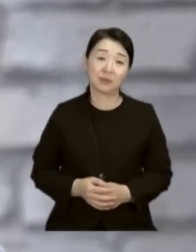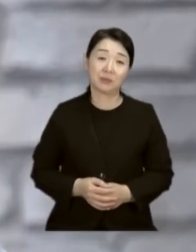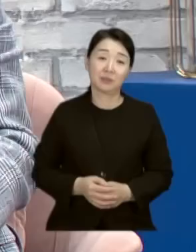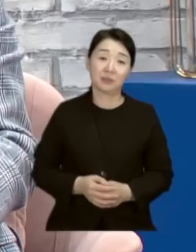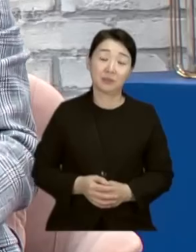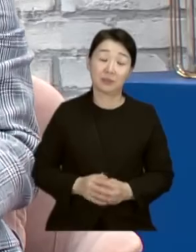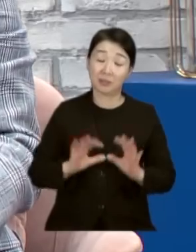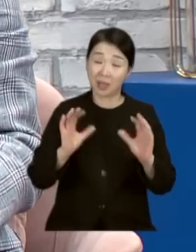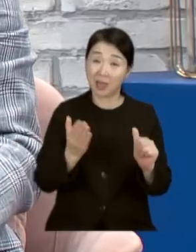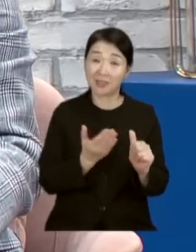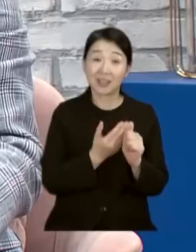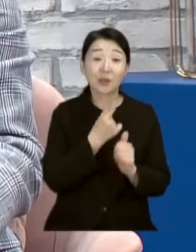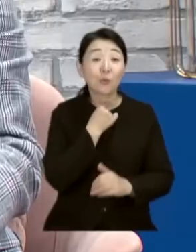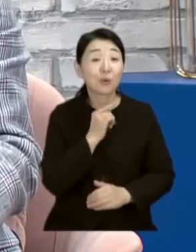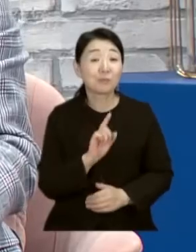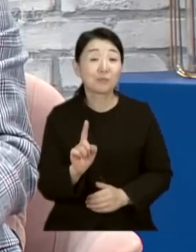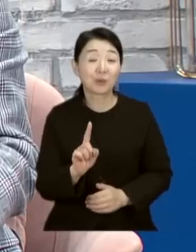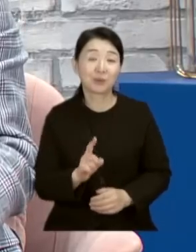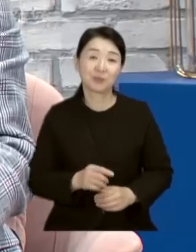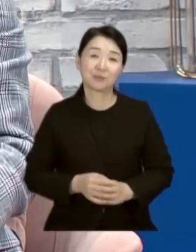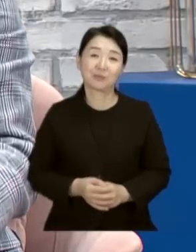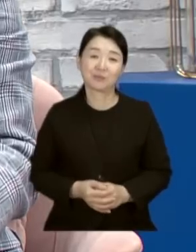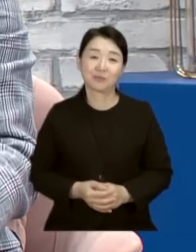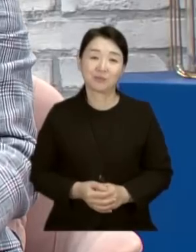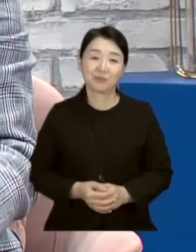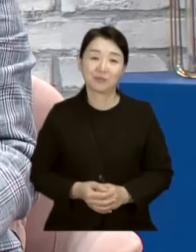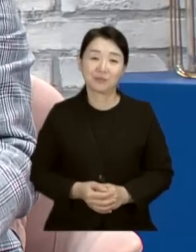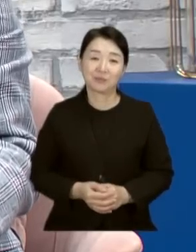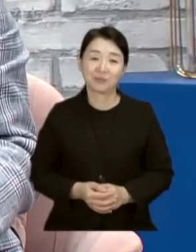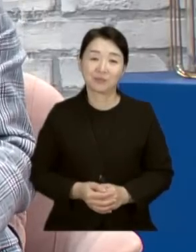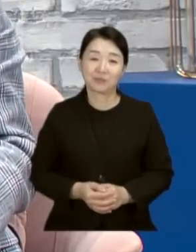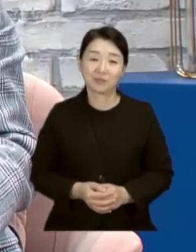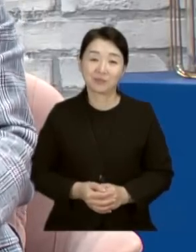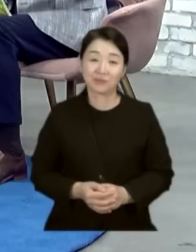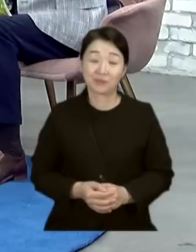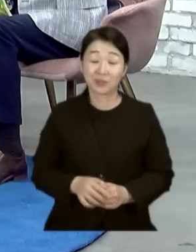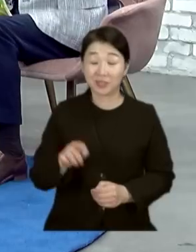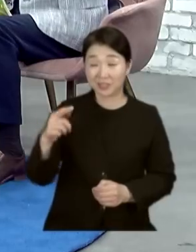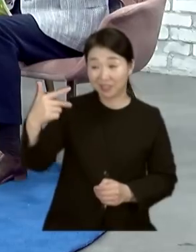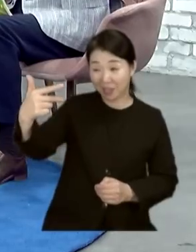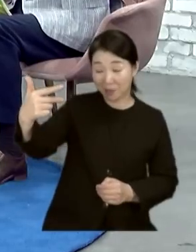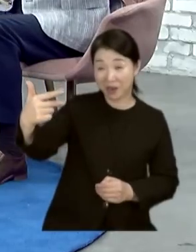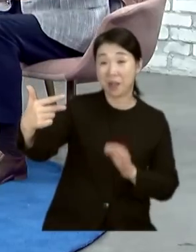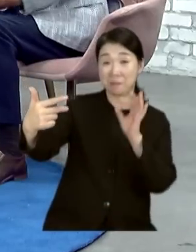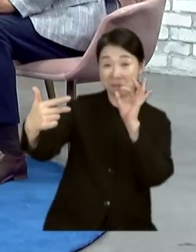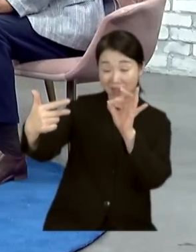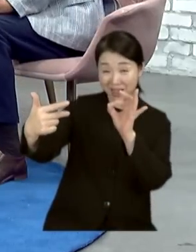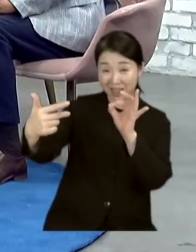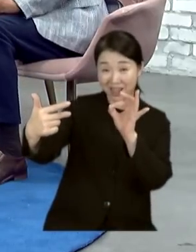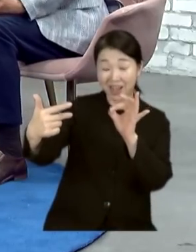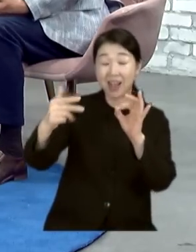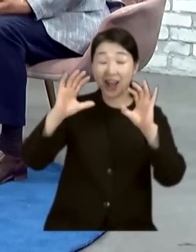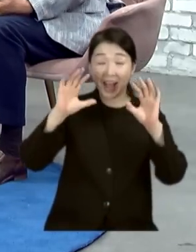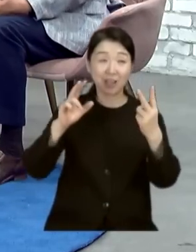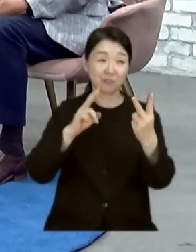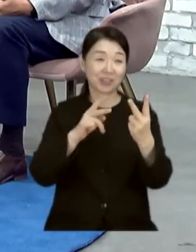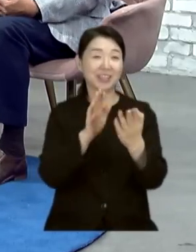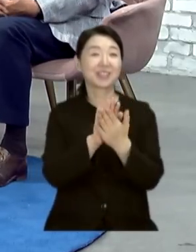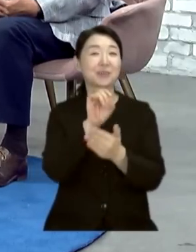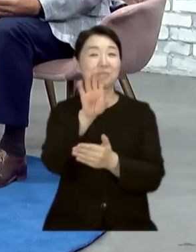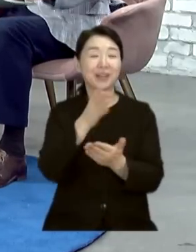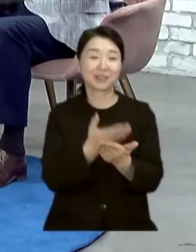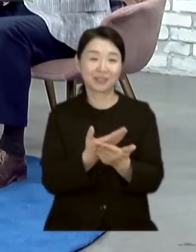자, 어떻게 아이들이 자랐으면 좋겠는지 그 얘기는 요 앞에 보시고 아이들한테 직접 한번